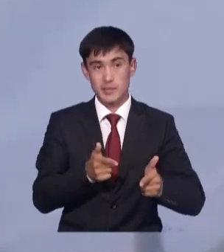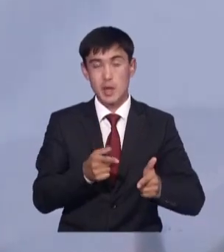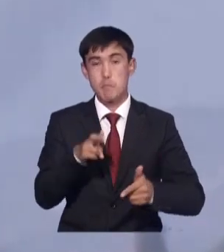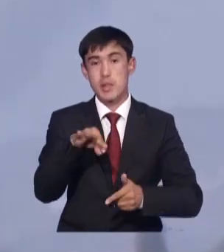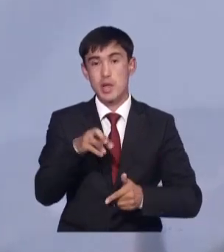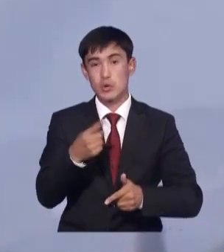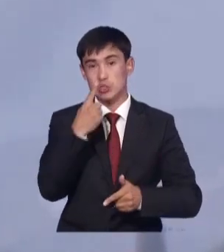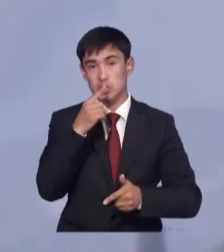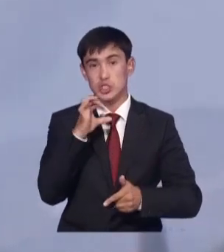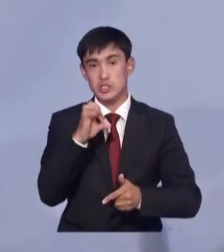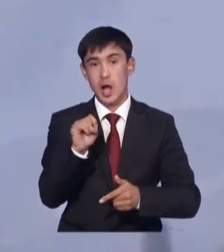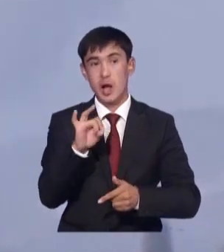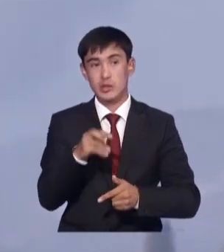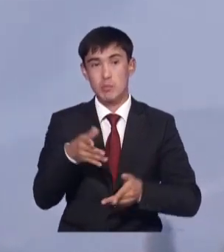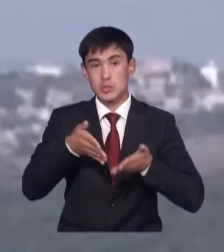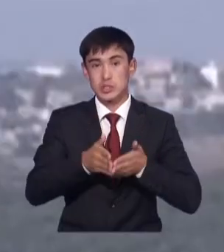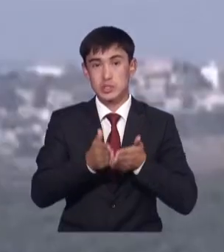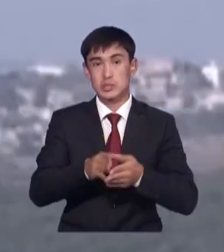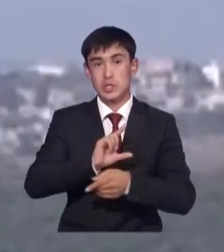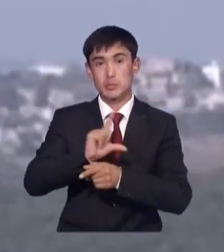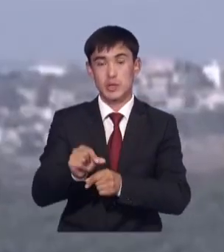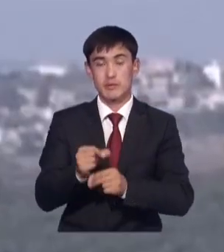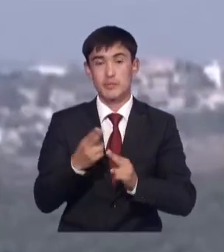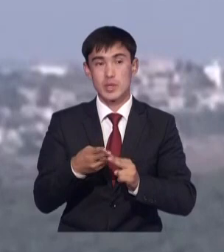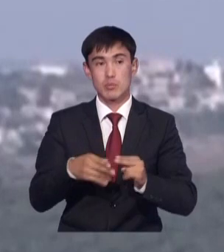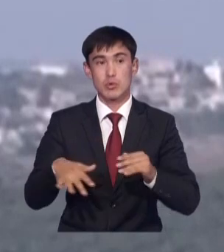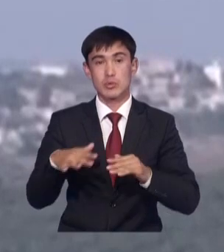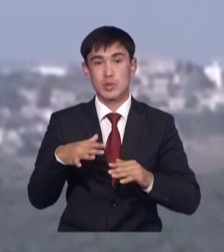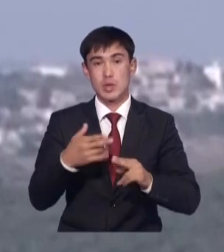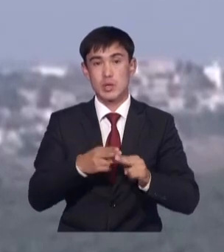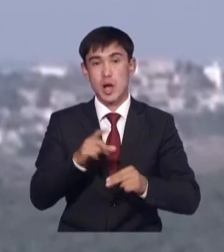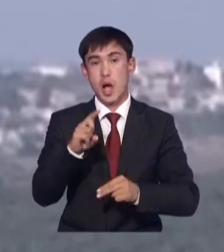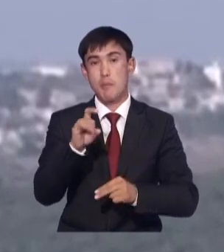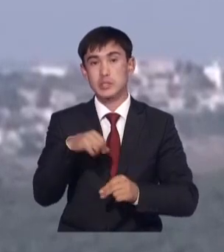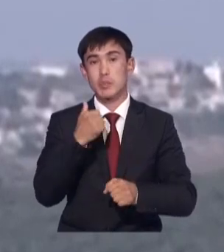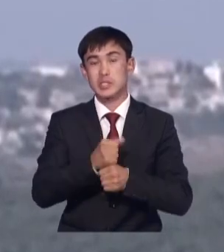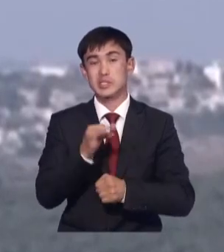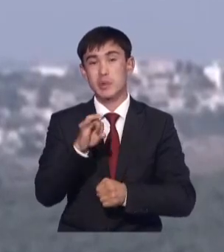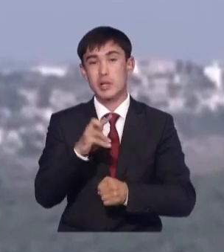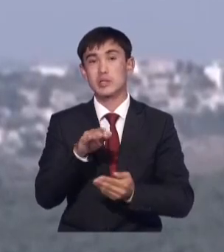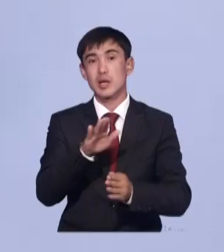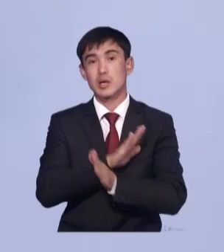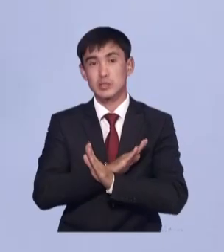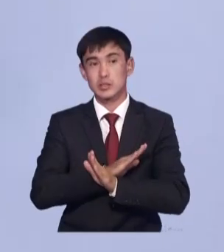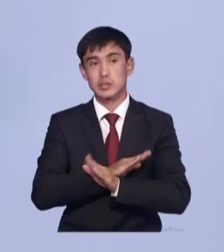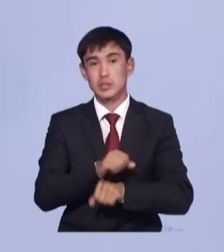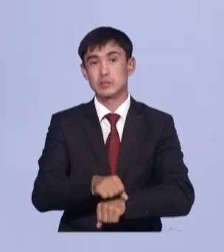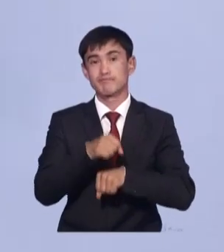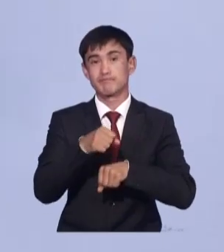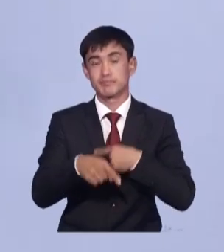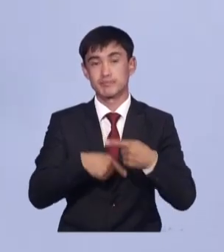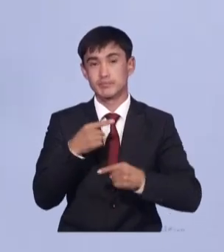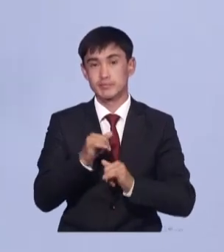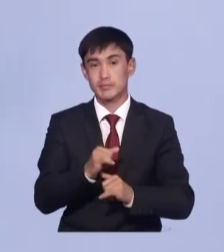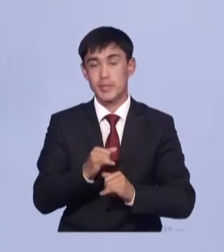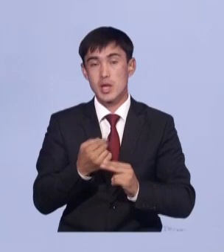Пентагон таяу шығысқа атом сүңгіру қайығын жіберді. Өңірдегі ахуал Хамас басшысы Исмаил Ханьянның қазасынан кейін ушықты. Иран